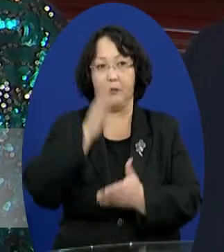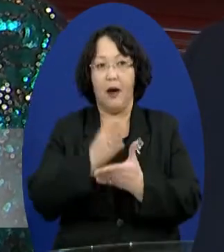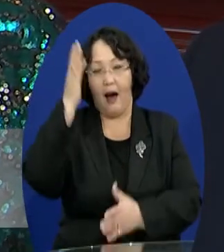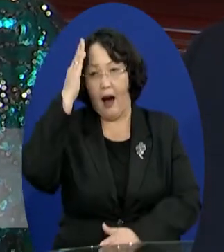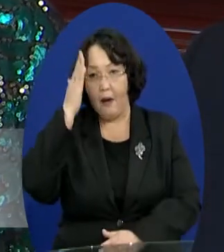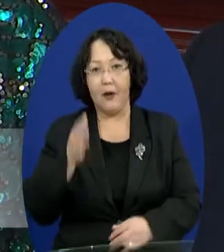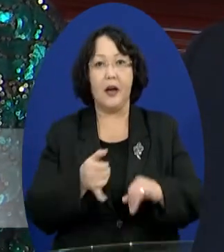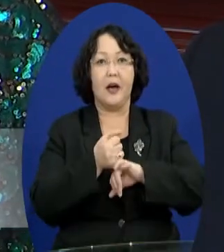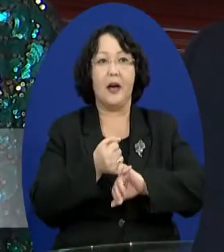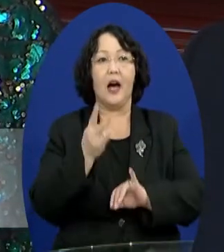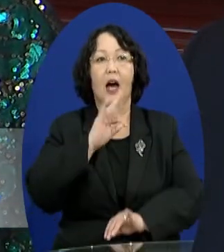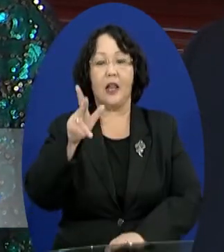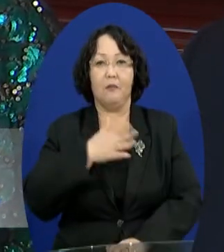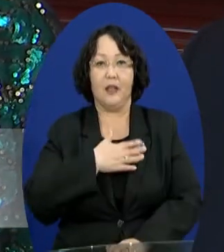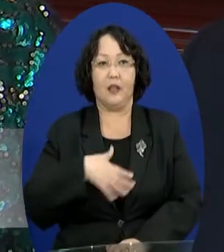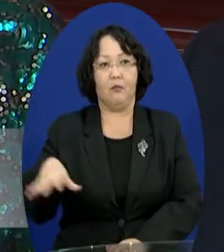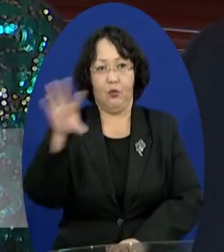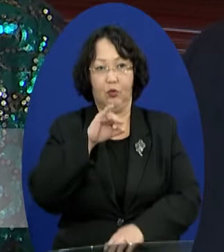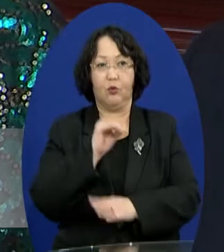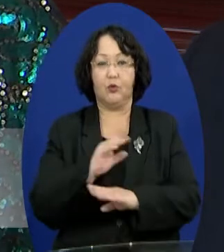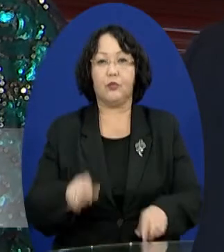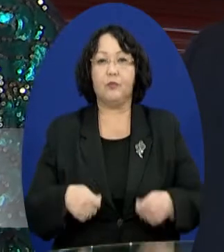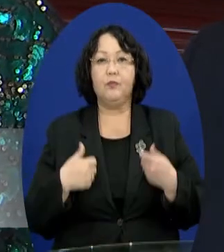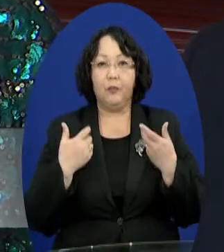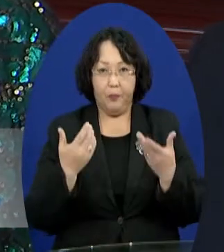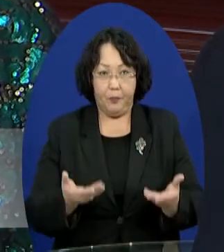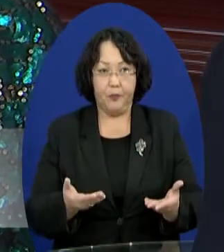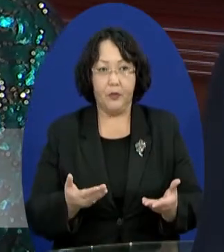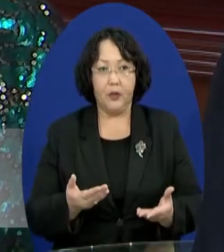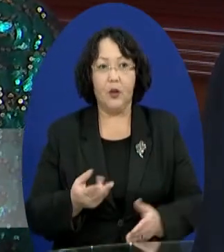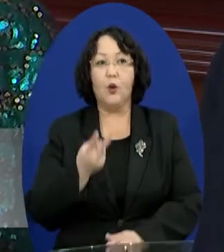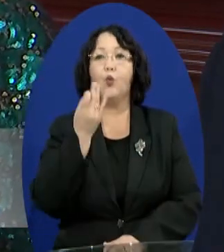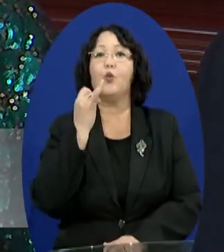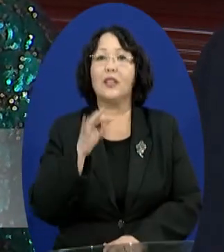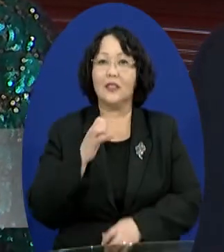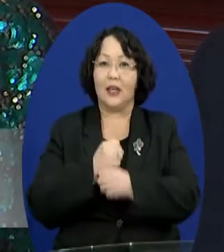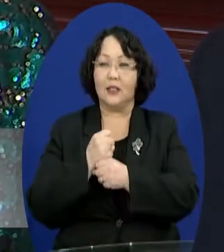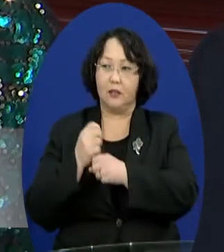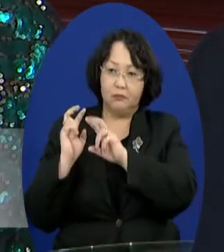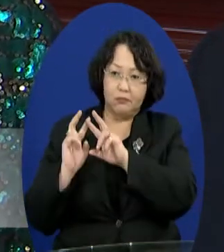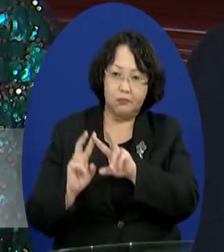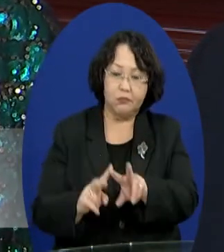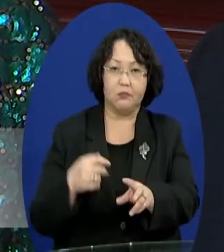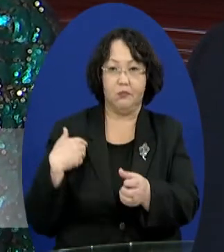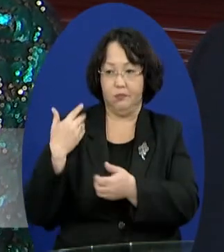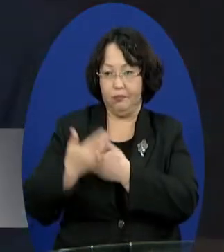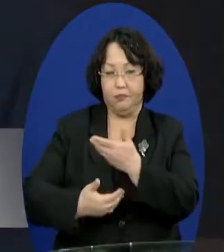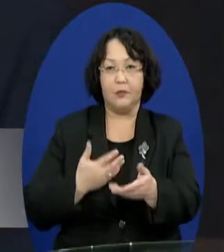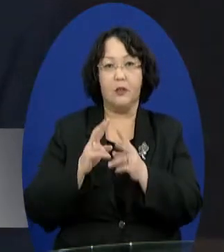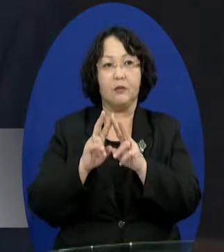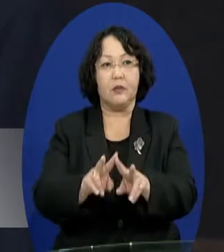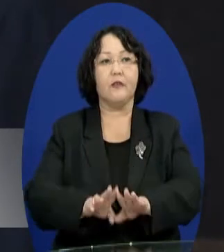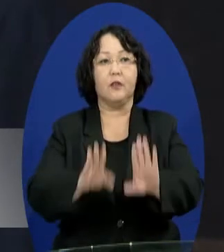ингээ бүгдэнд нь энэ өдрийн мэндийг хүргээд үүсээ чи үргэлжлүүлж явна шүү гэдгийг хэлмээр байна.